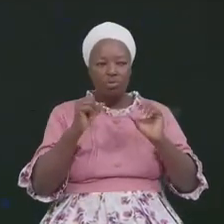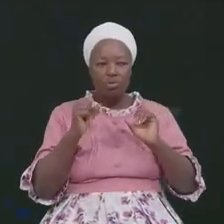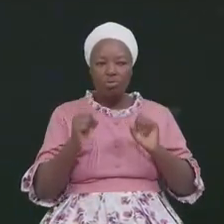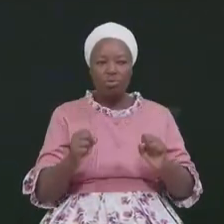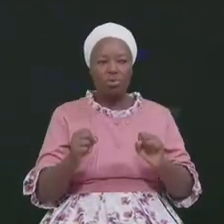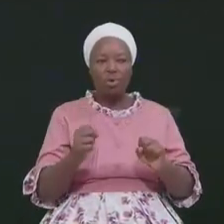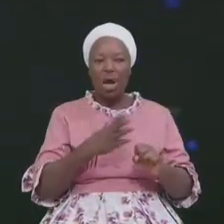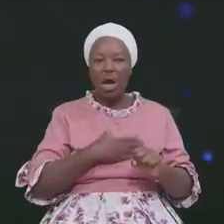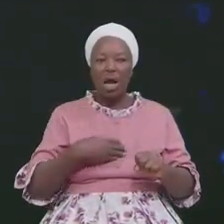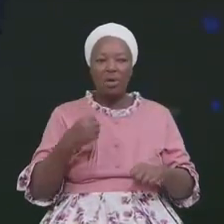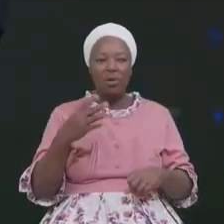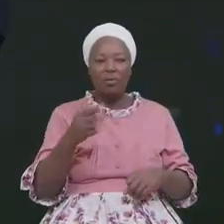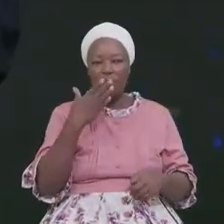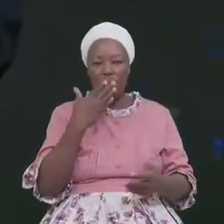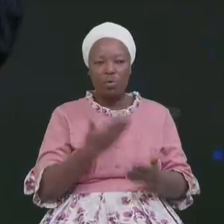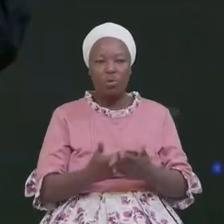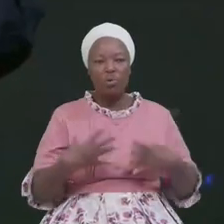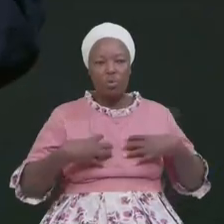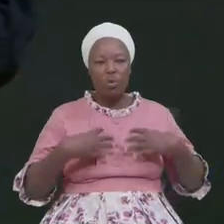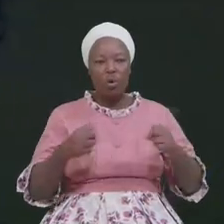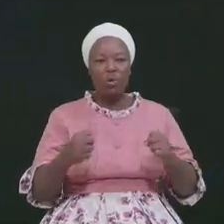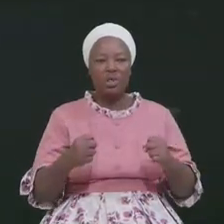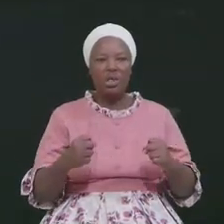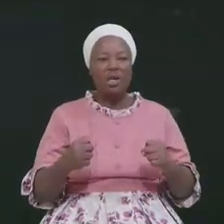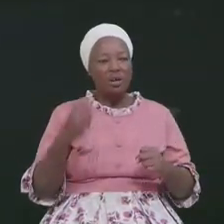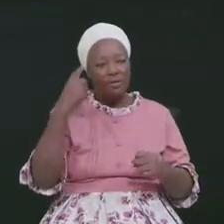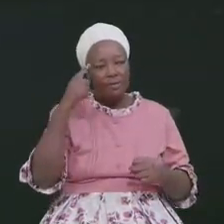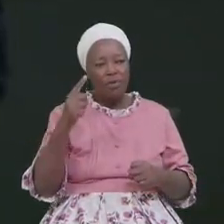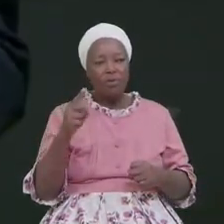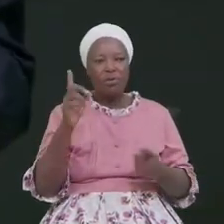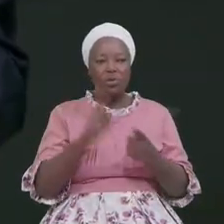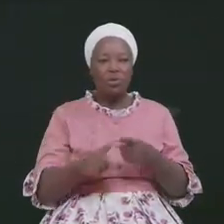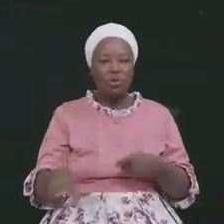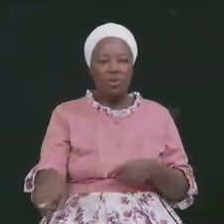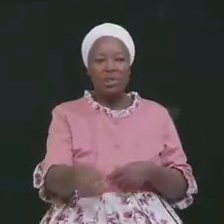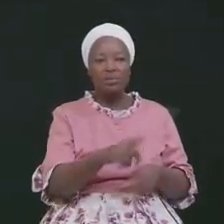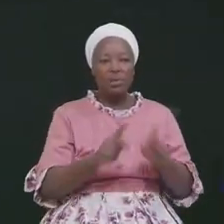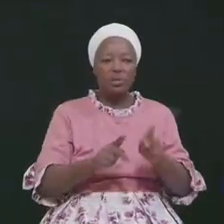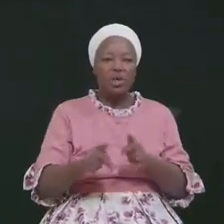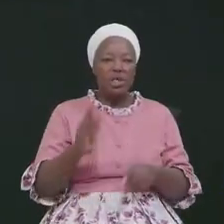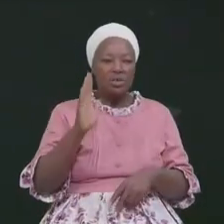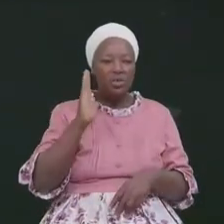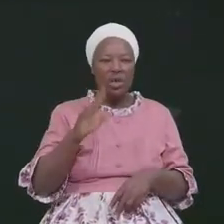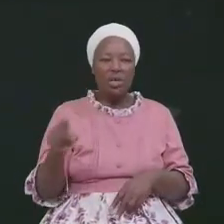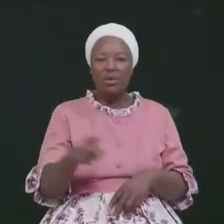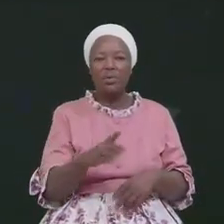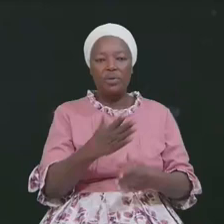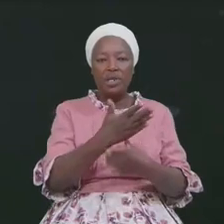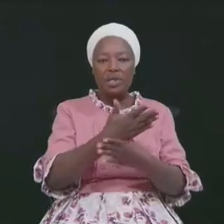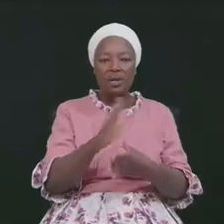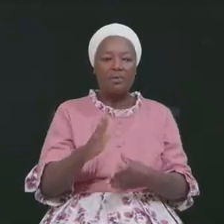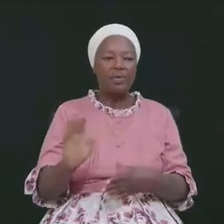prends courage, car c'est toi qui mettras ce peuple en possession du